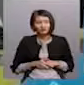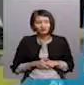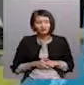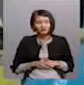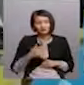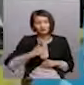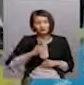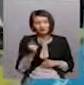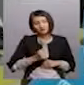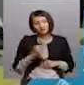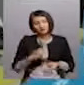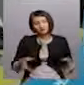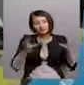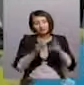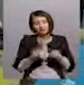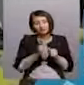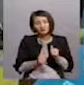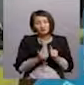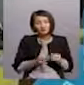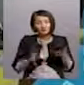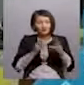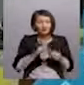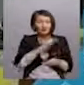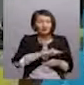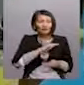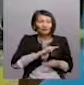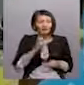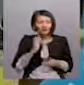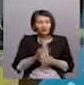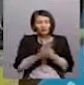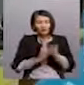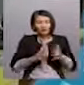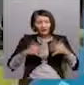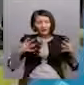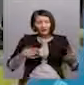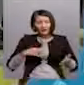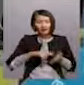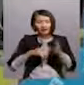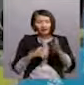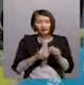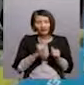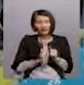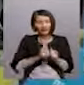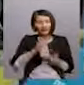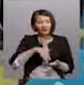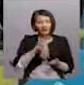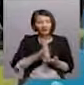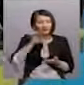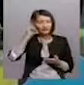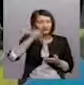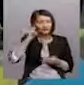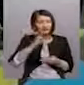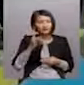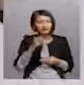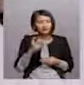Біз зертханада досымыз екеуміз жұмыс жасаймыз. Жоспарларымыз көп. Көбір біздің алғашқы бастымамыз. Кейін роботтар құрастыратын